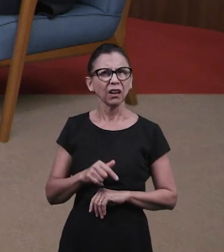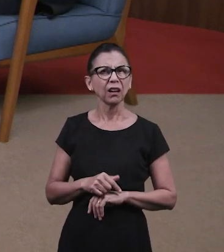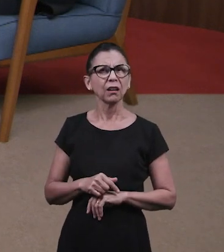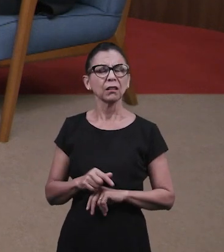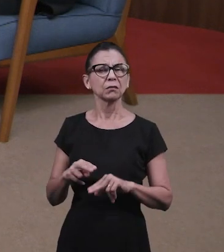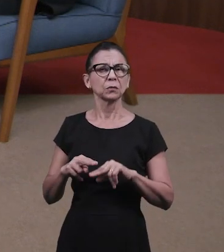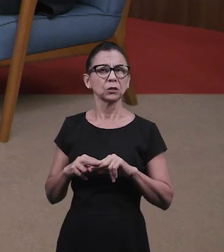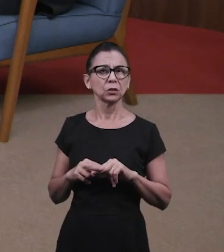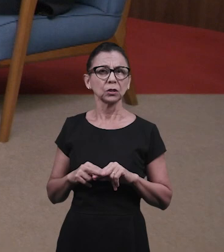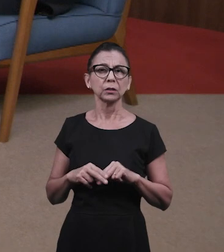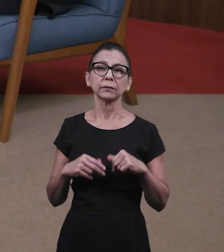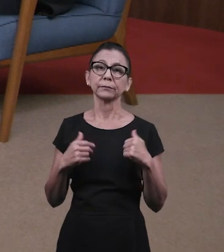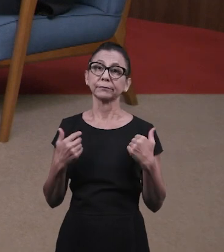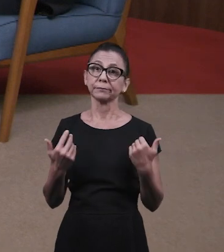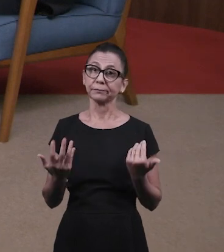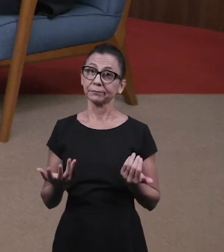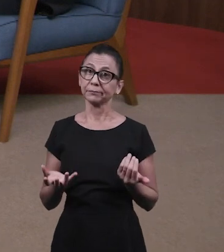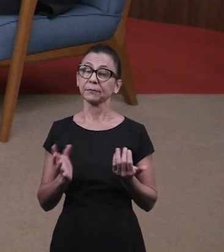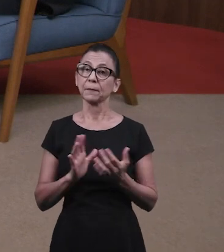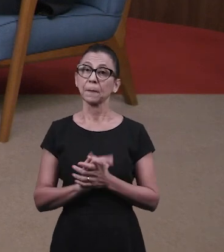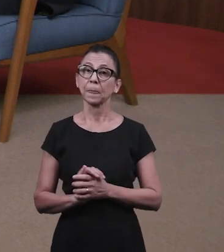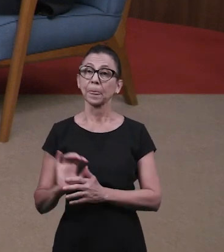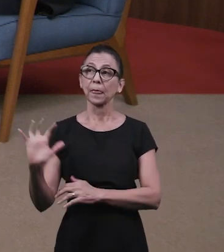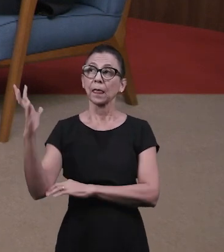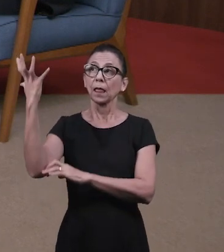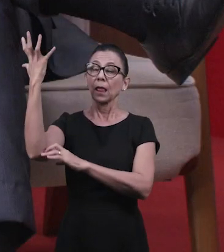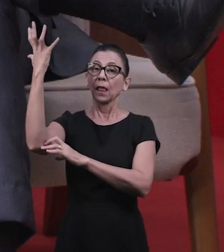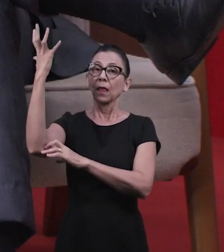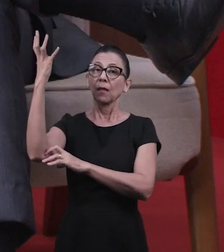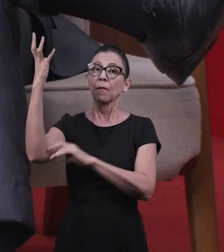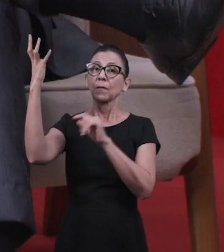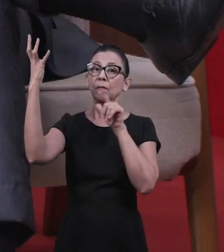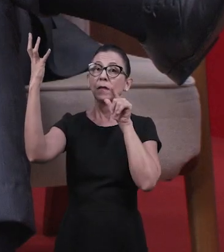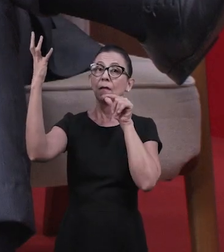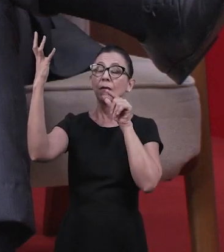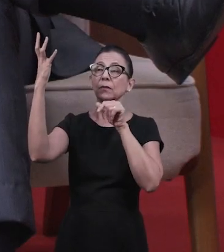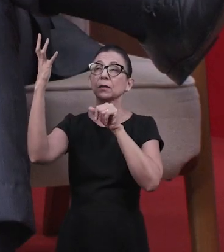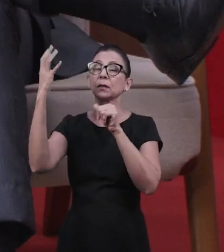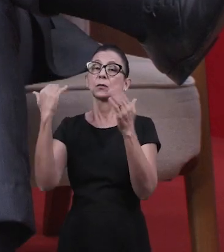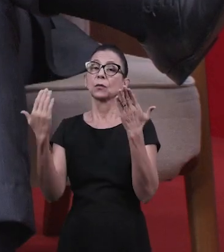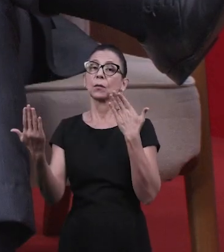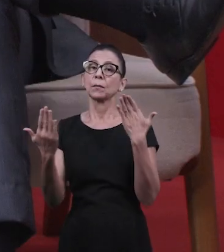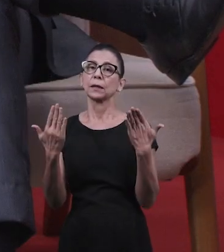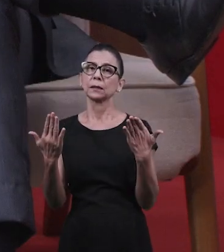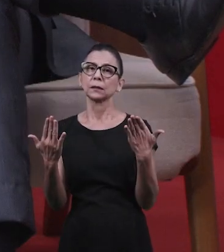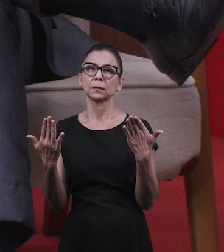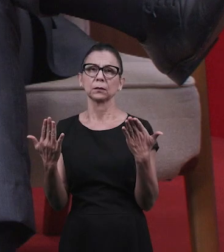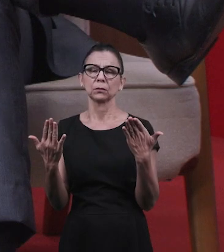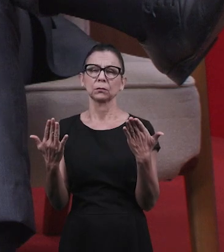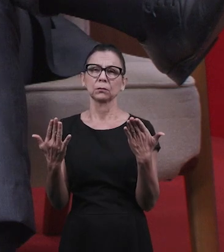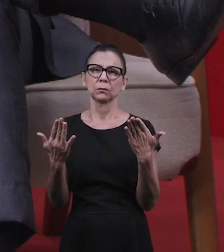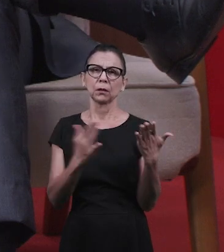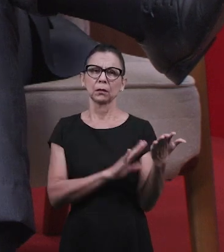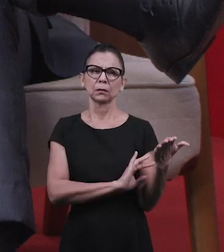les oppressions, comme dit la parole, les oppositions, ce qui vient de la part de malin. Même pourquoi l'homme,